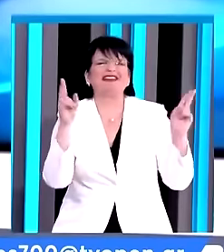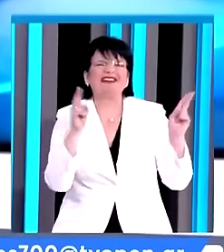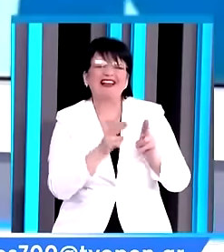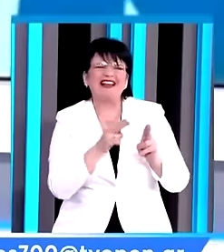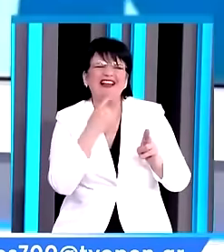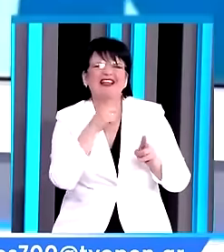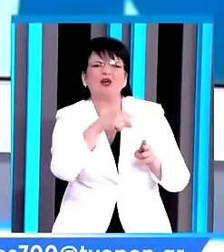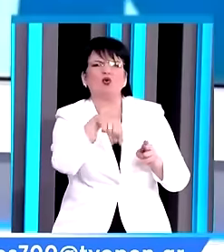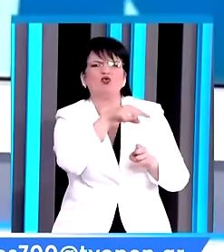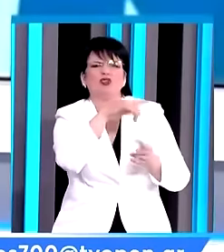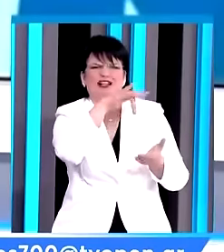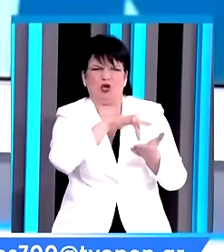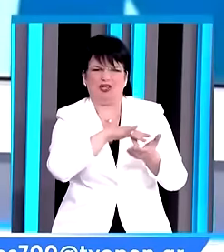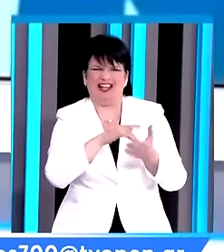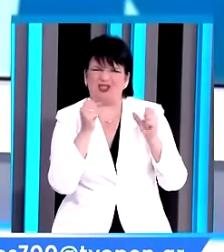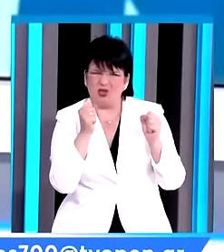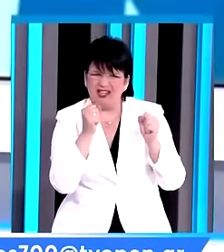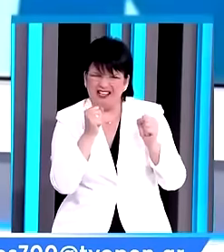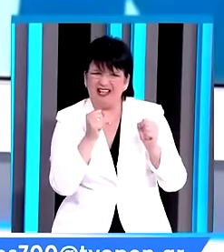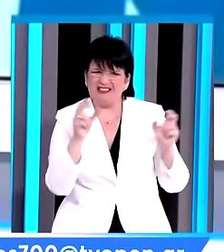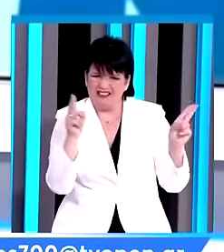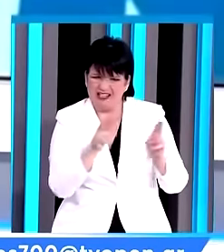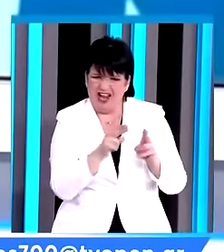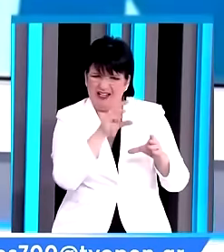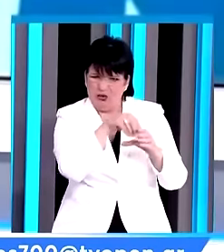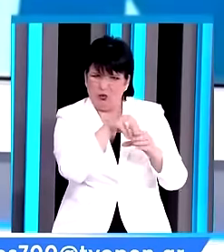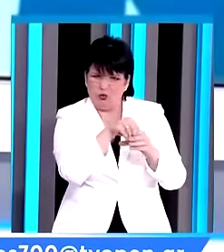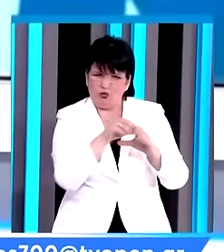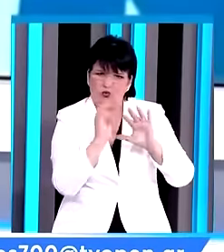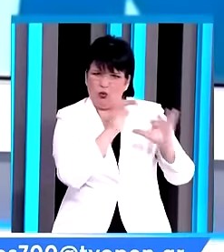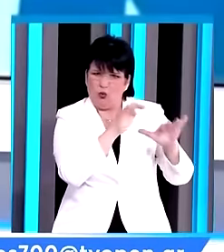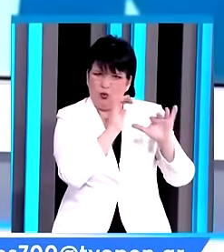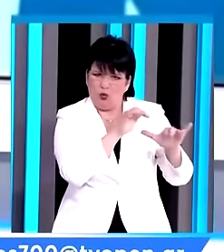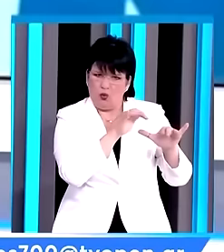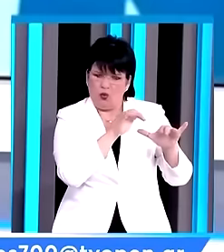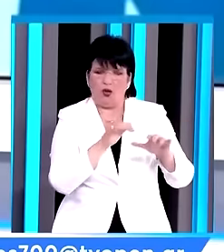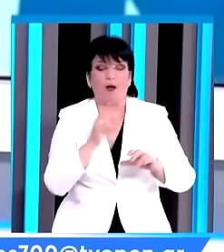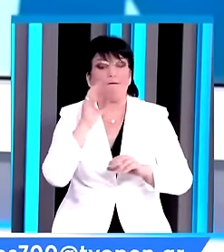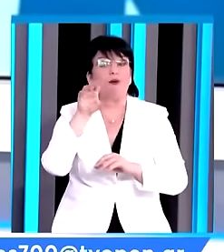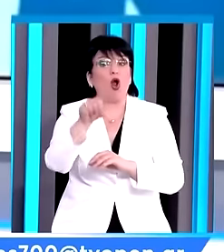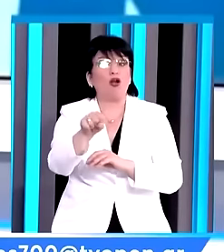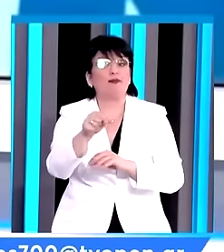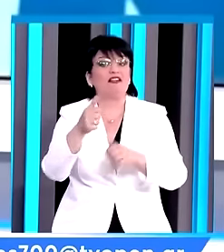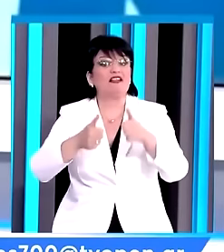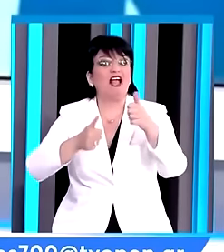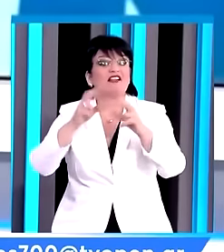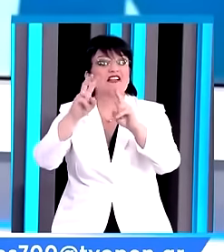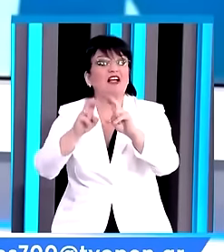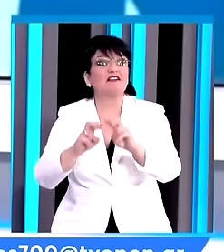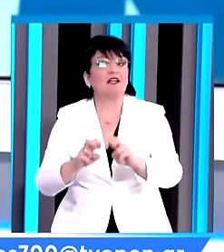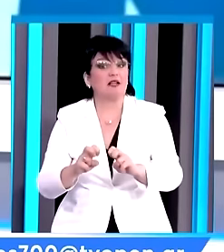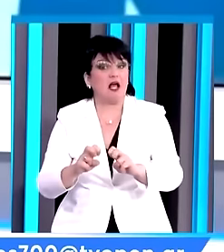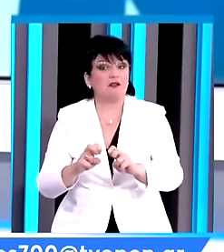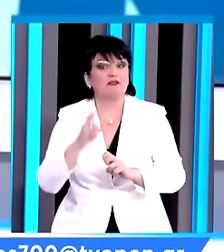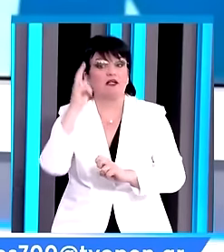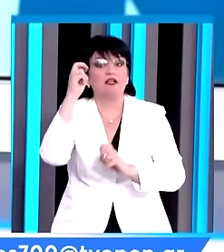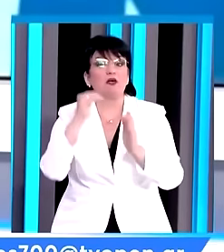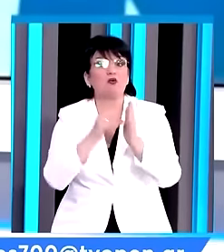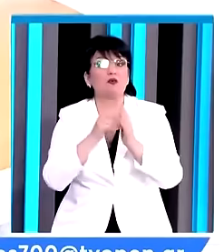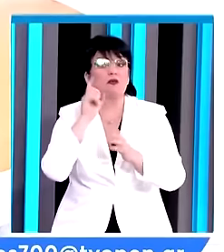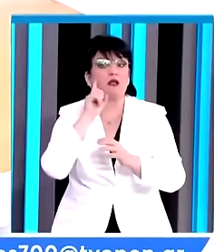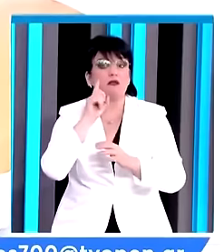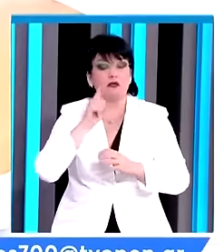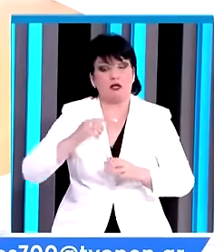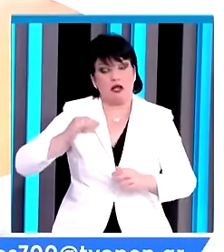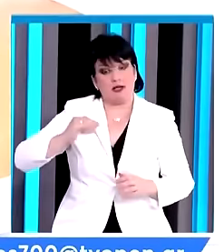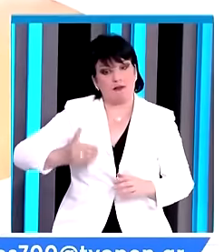γιατί το κέντρο υγείας είναι για τους λίγους, είναι για όλους. Οι προληπτικές εξετάσεις, οι οποίες μέχρι σήμερα έχουν εντοπίσει 20.000 γυναίκες με